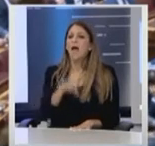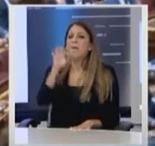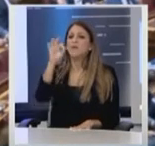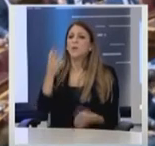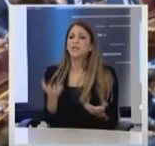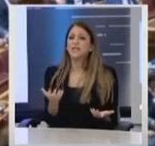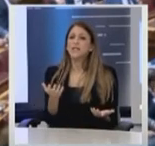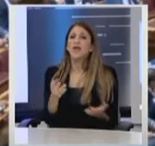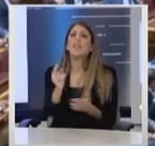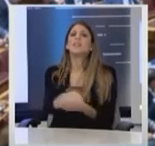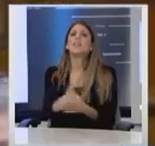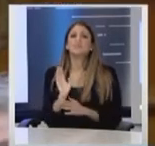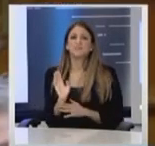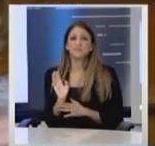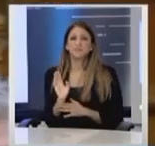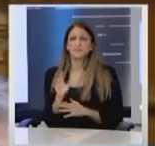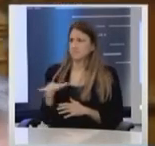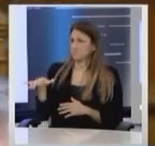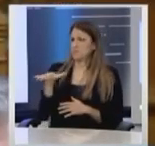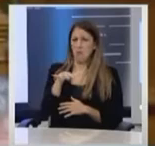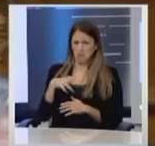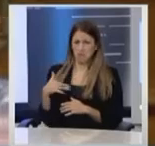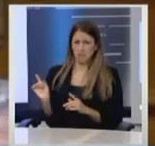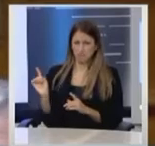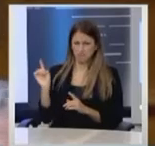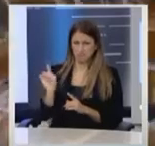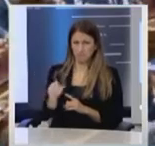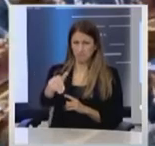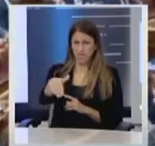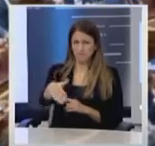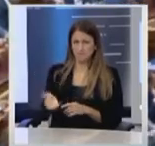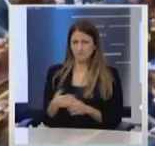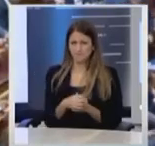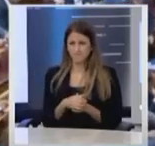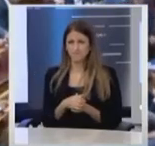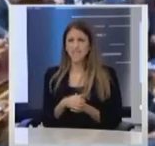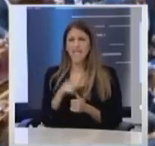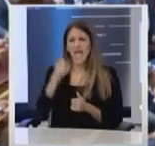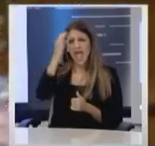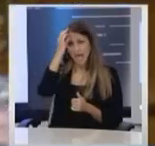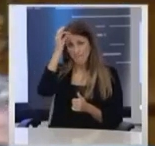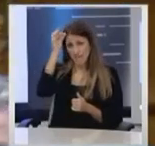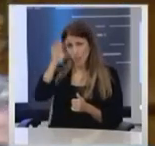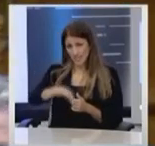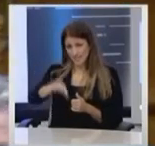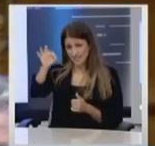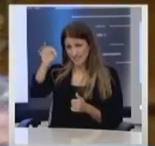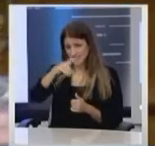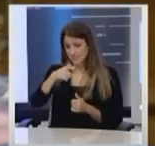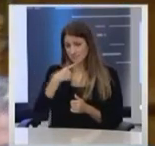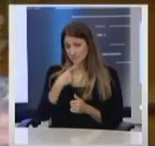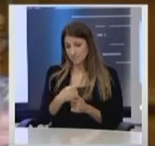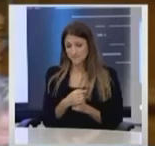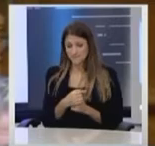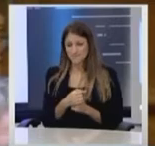δεν θα έρθει να ψηφίσει. Εδώ είναι, ας έρθει, ας μπει μέσα. Αυτή η επιλογή του να αναφερθεί